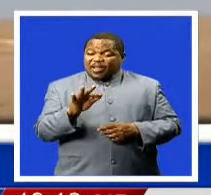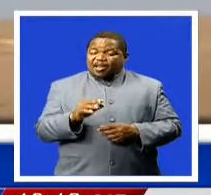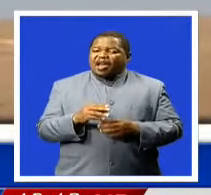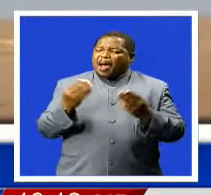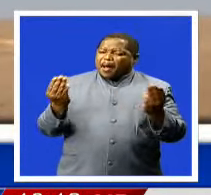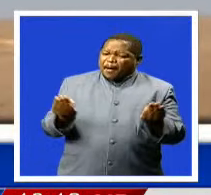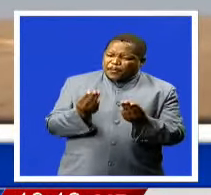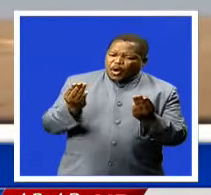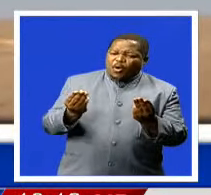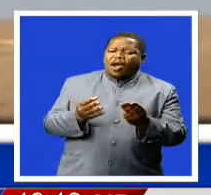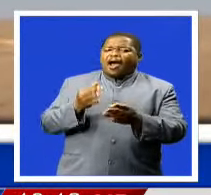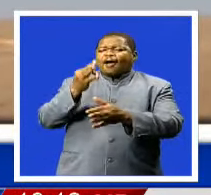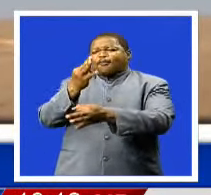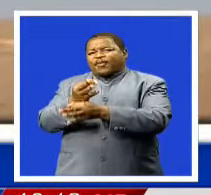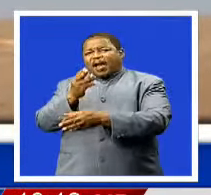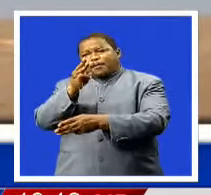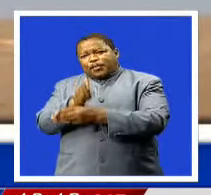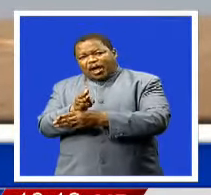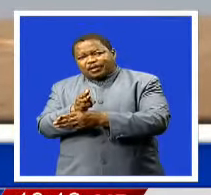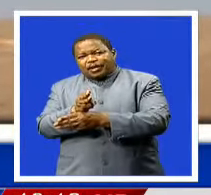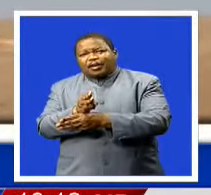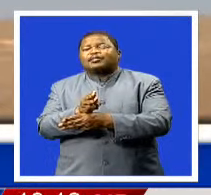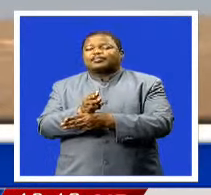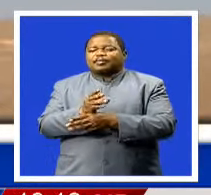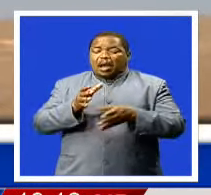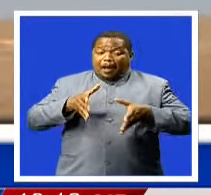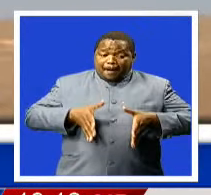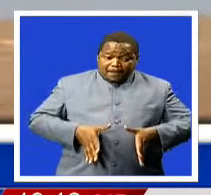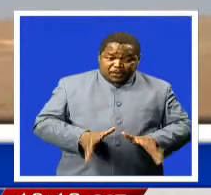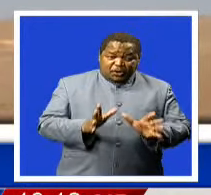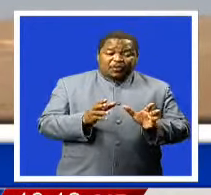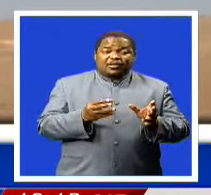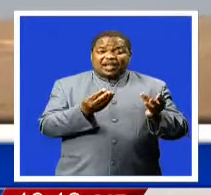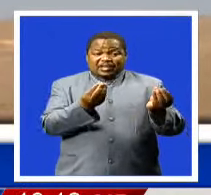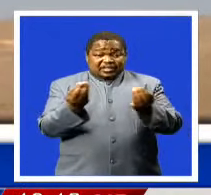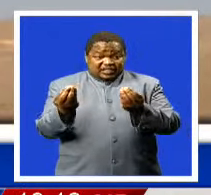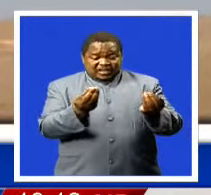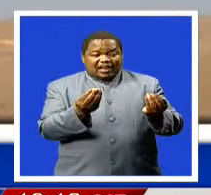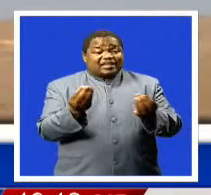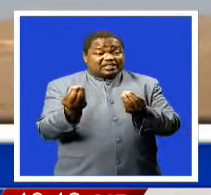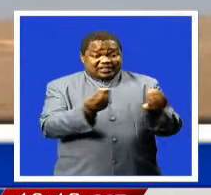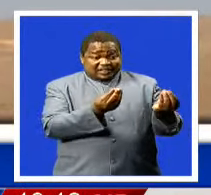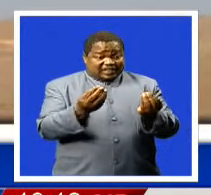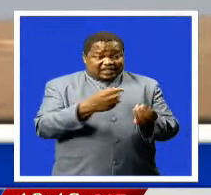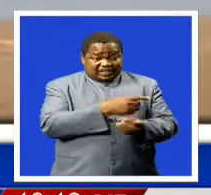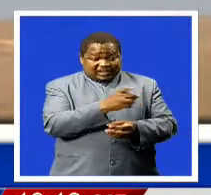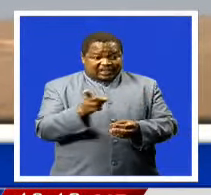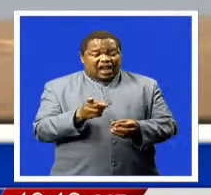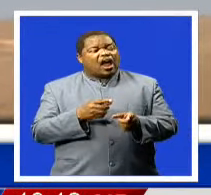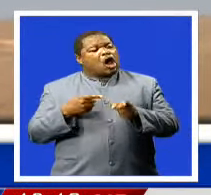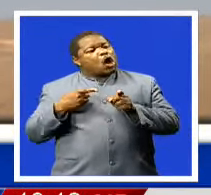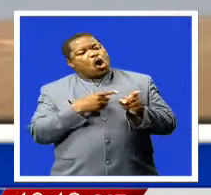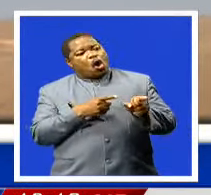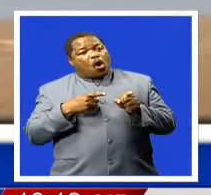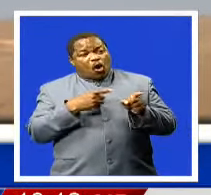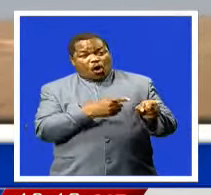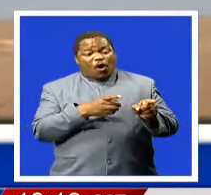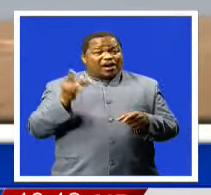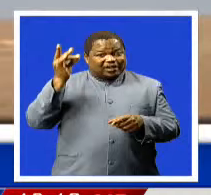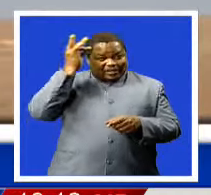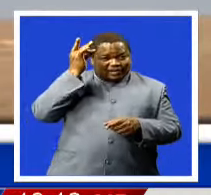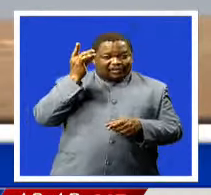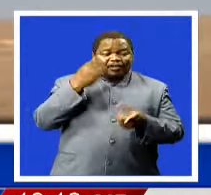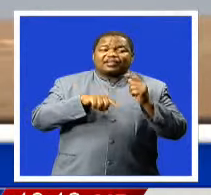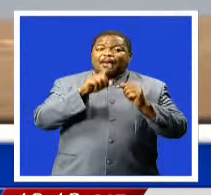kusene batali balabo labakhanda kwethumbe bahlamba lata inkosi ngoba inkosi ingakhoni